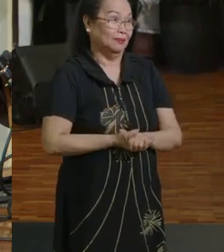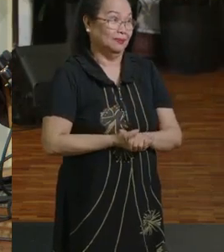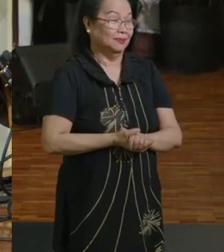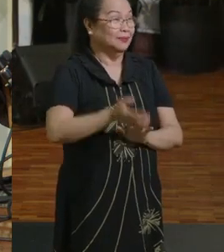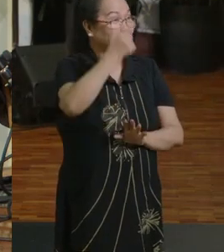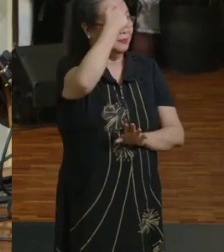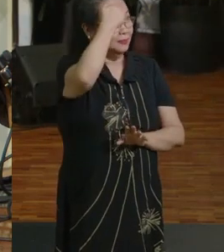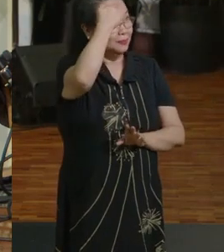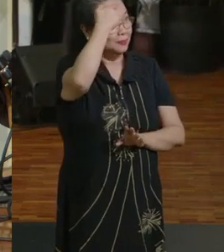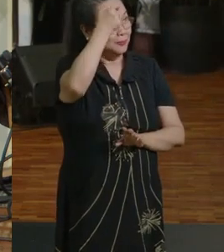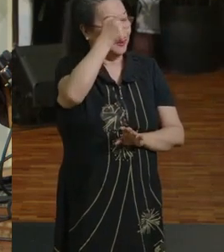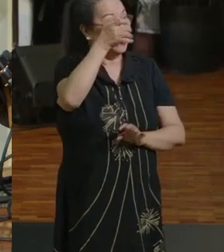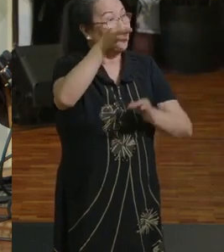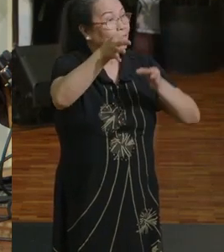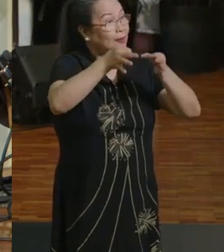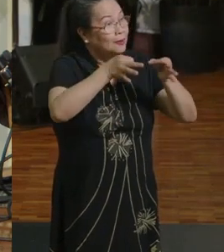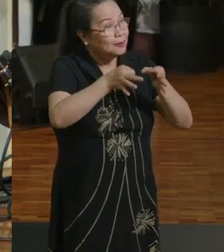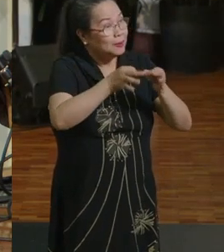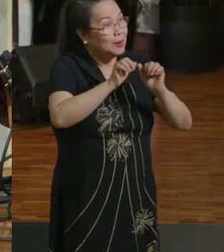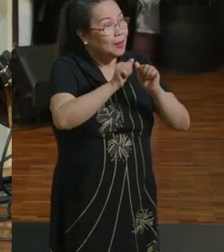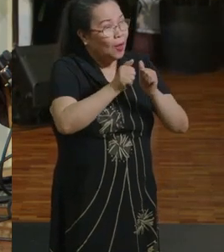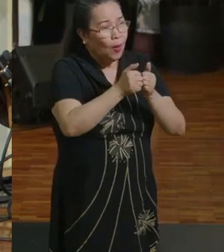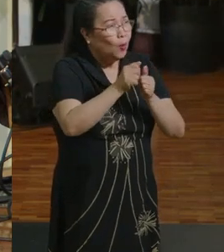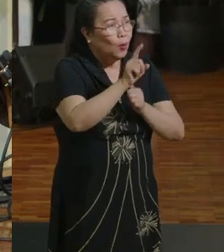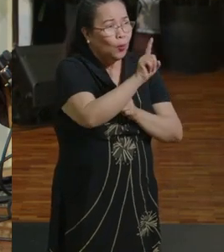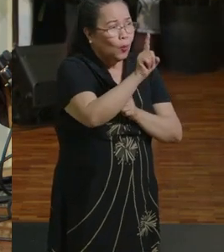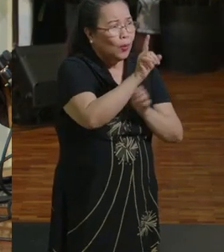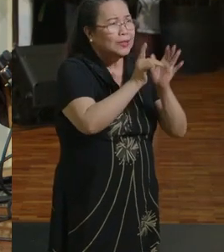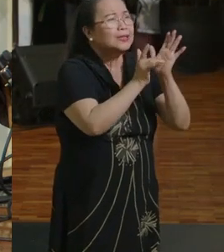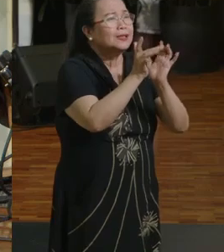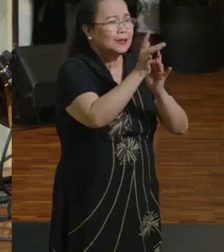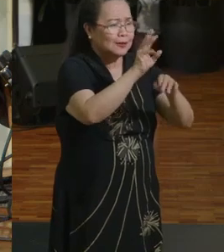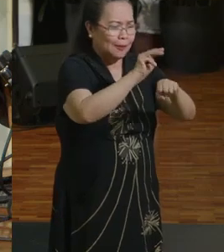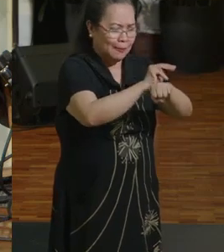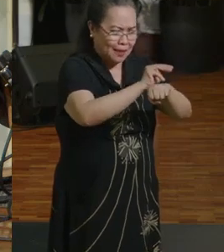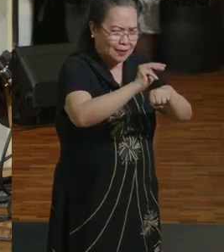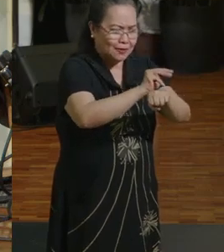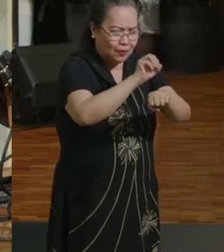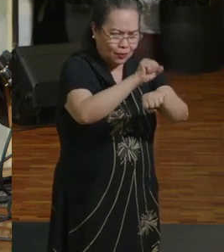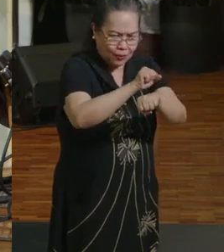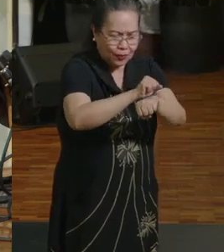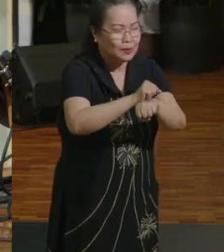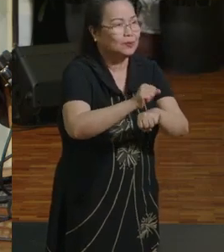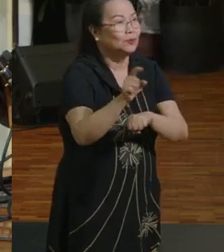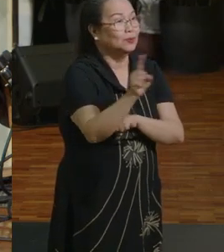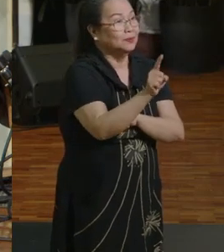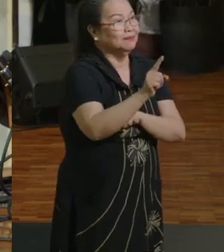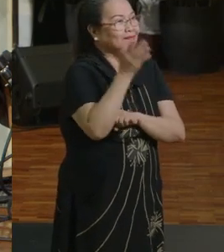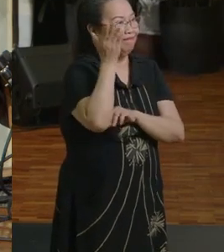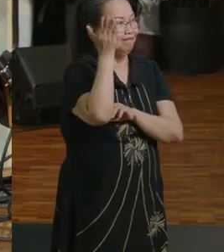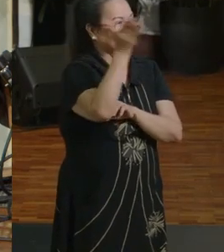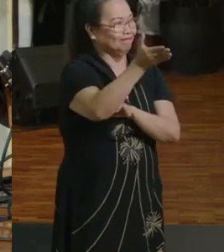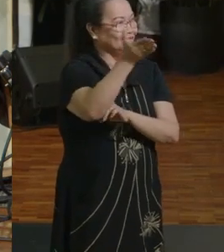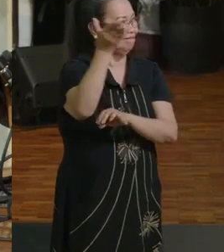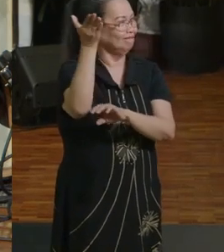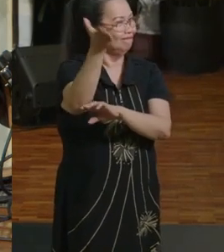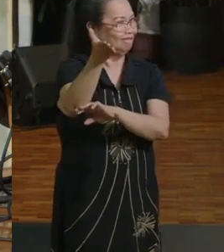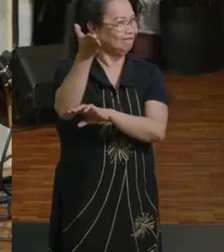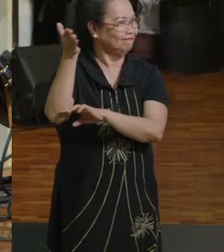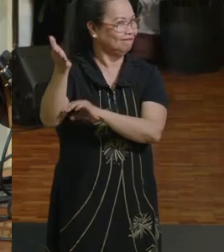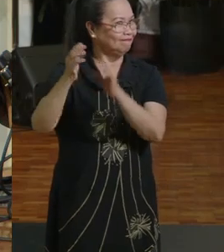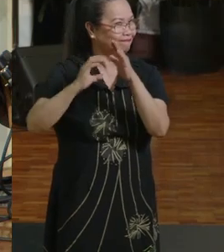Kasi dinidescribe dito kung ano ang ministeryo ng ating Panginoon. He went on through cities